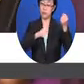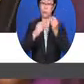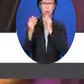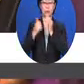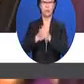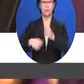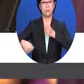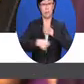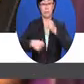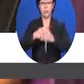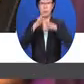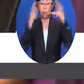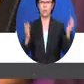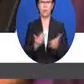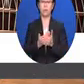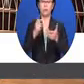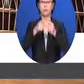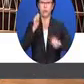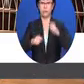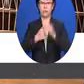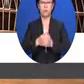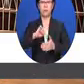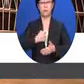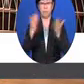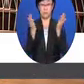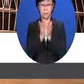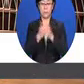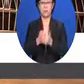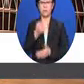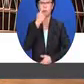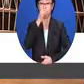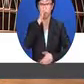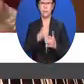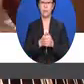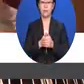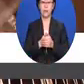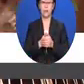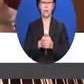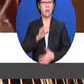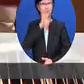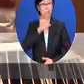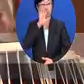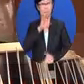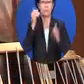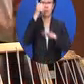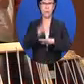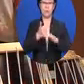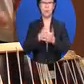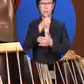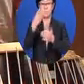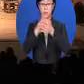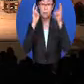플룻, 첼로, 모둠북 등 자신에게 맞는 악기를 배워왔으며 그동안 갈고 닦은 기량으로